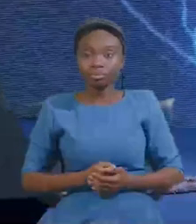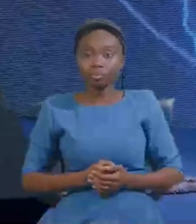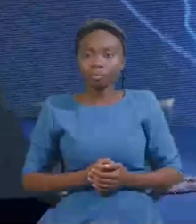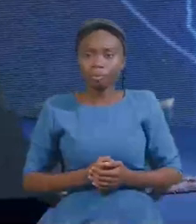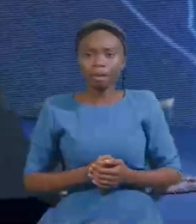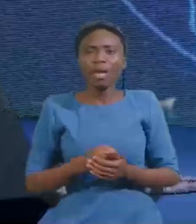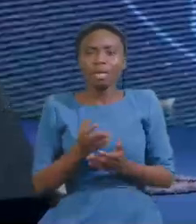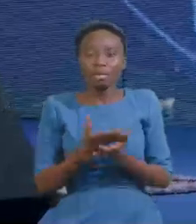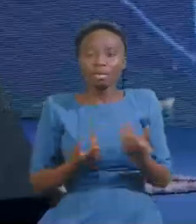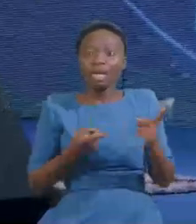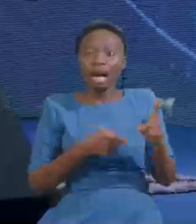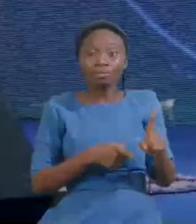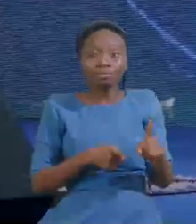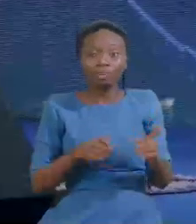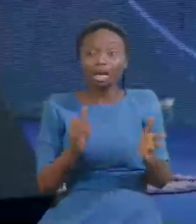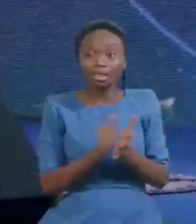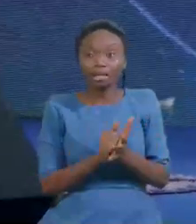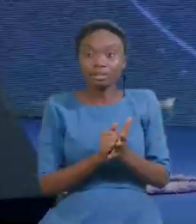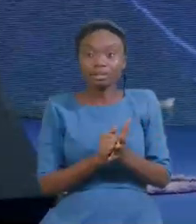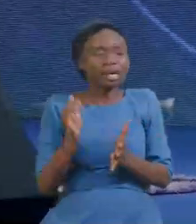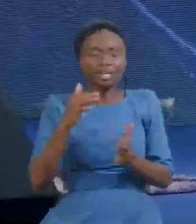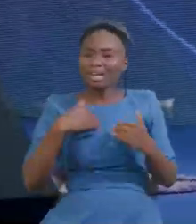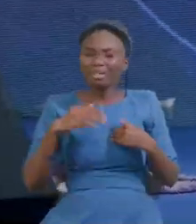étends ta verge.